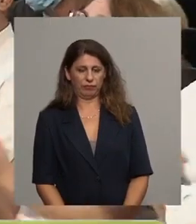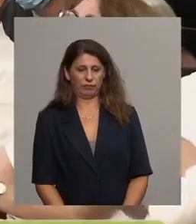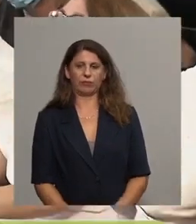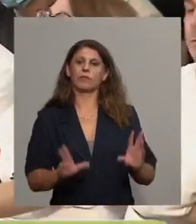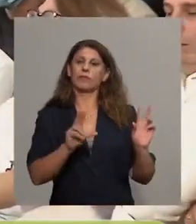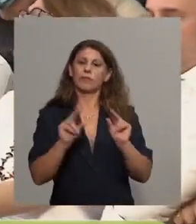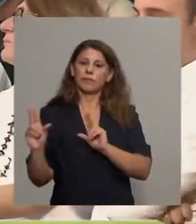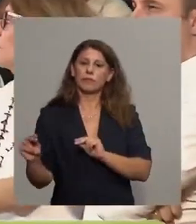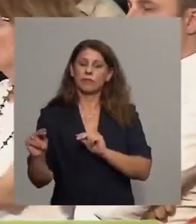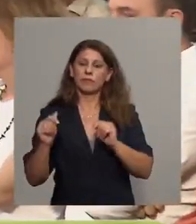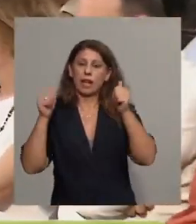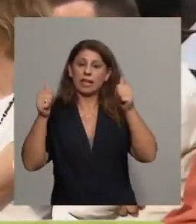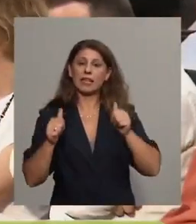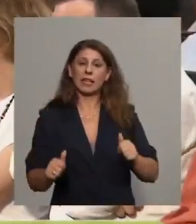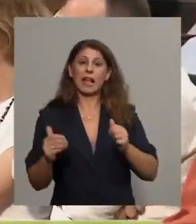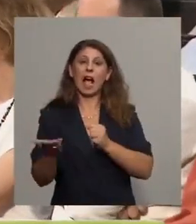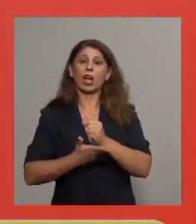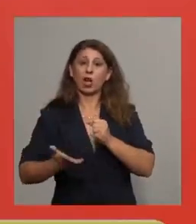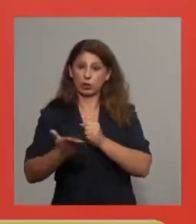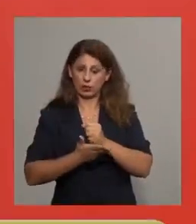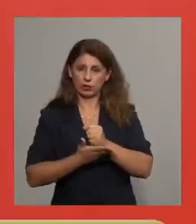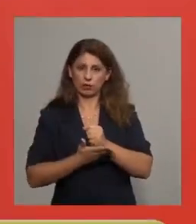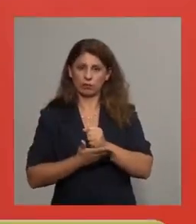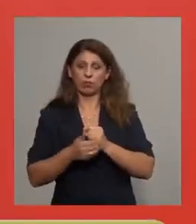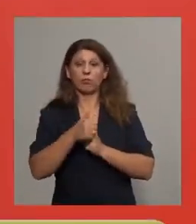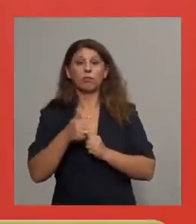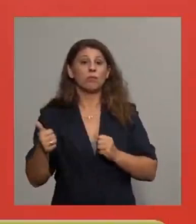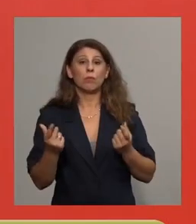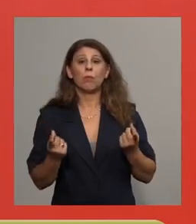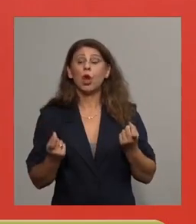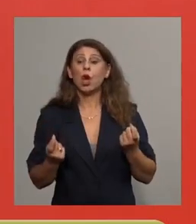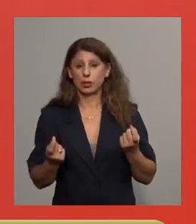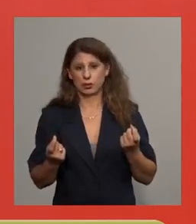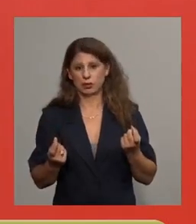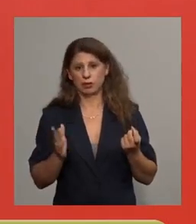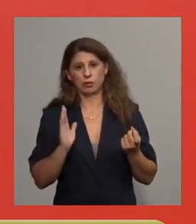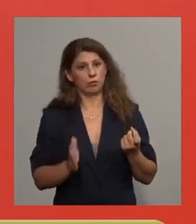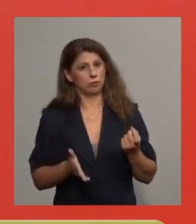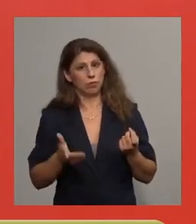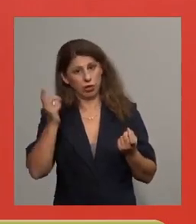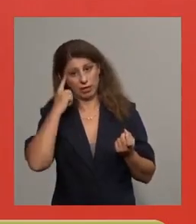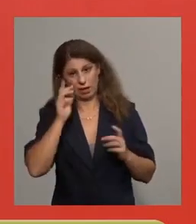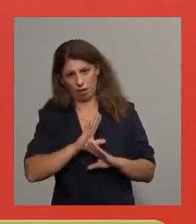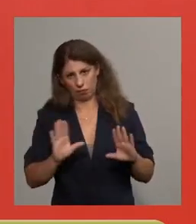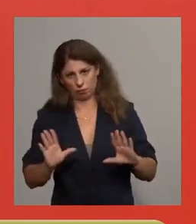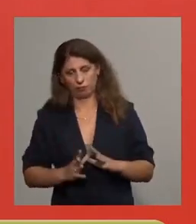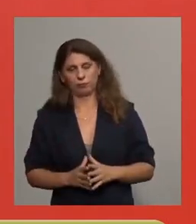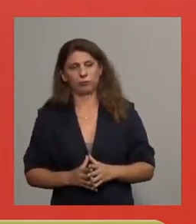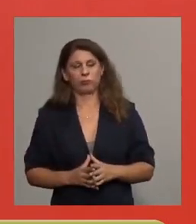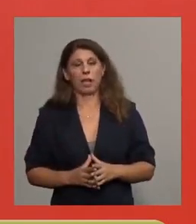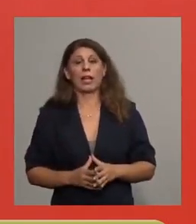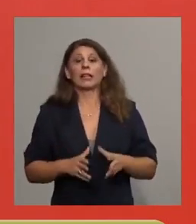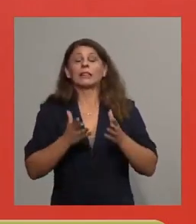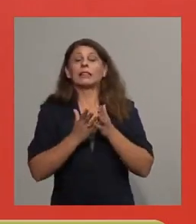Αντίστοιχες είναι και οι εξαγγελίες για τους αγρότες. Μόνο ως πρόκληση μπορούν να γίνουν κατανοητές. Το